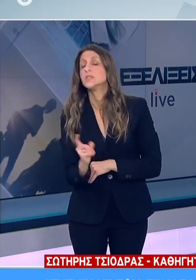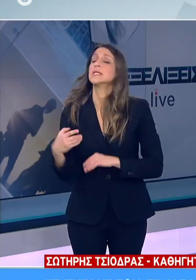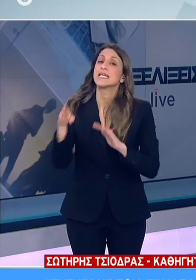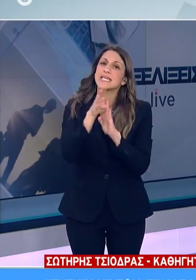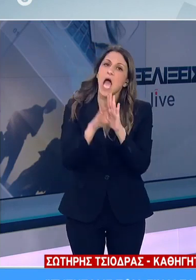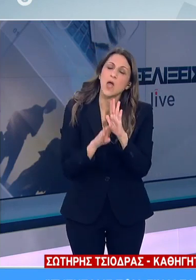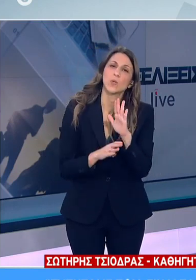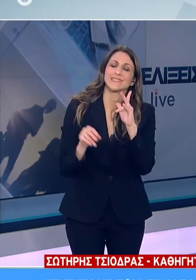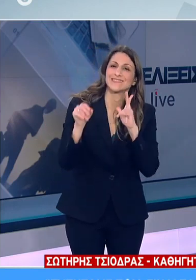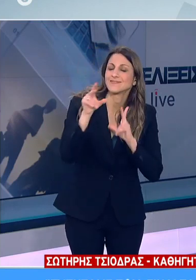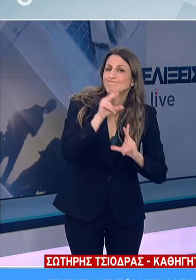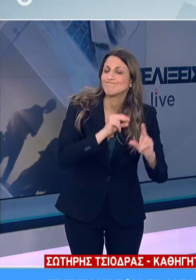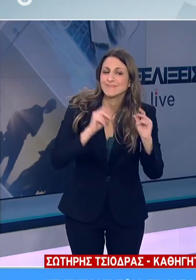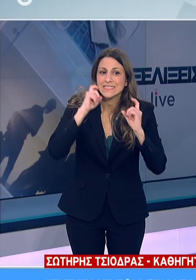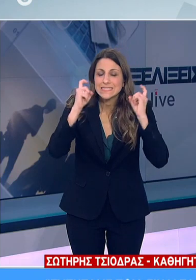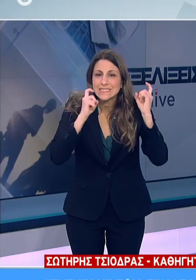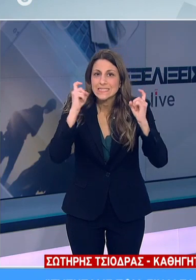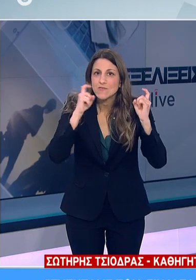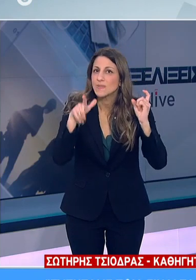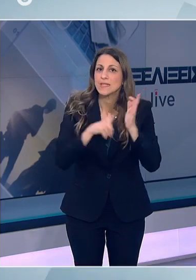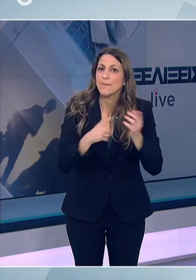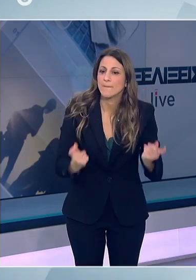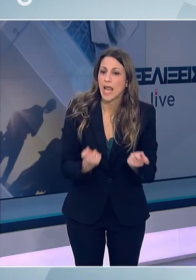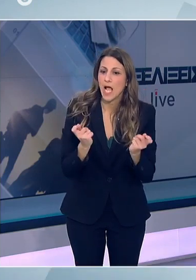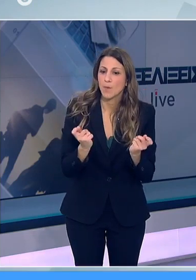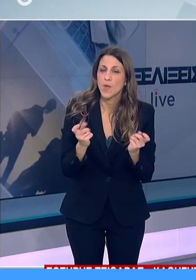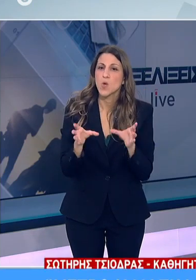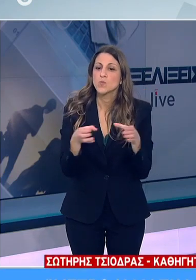μέτρα υγιεινής και σε αυτούς τους χώρους, και στους χώρους εργασίας και στα σχολεία.